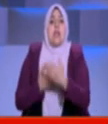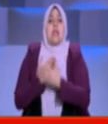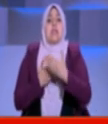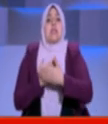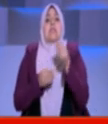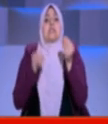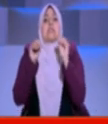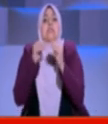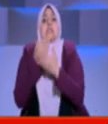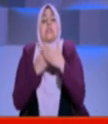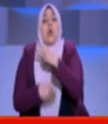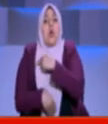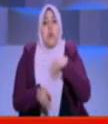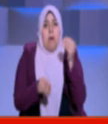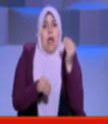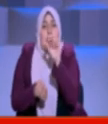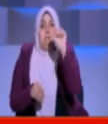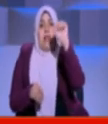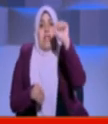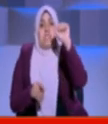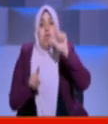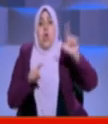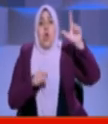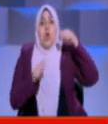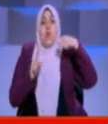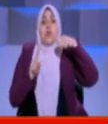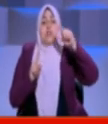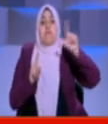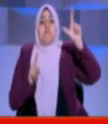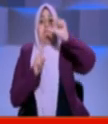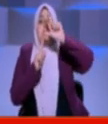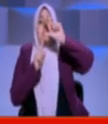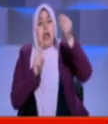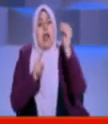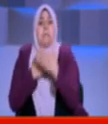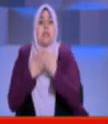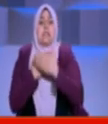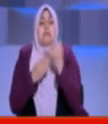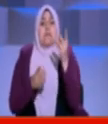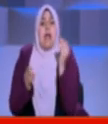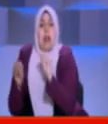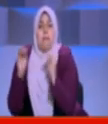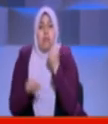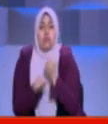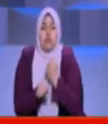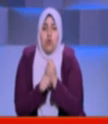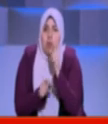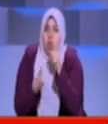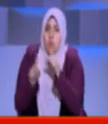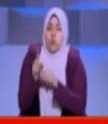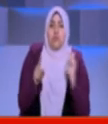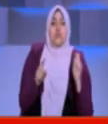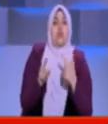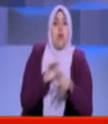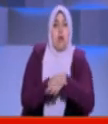للحكومة العراقية. كان من بين الحضور كذلك السيد هادي العامري وعدد آخر من رؤساء وممثلي الكتل النيابية العراقية.